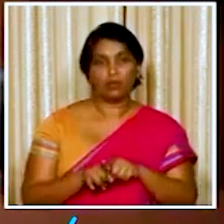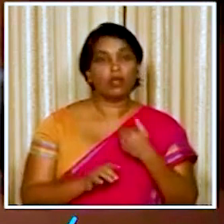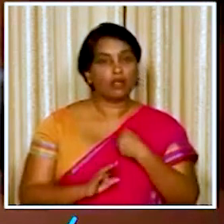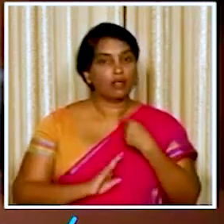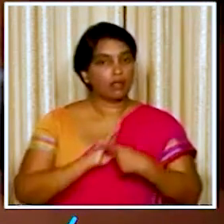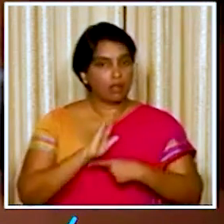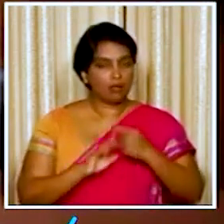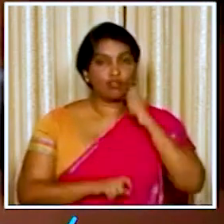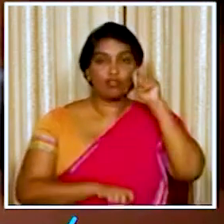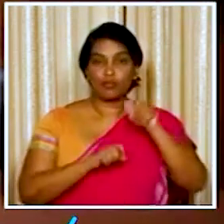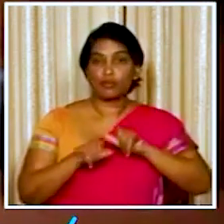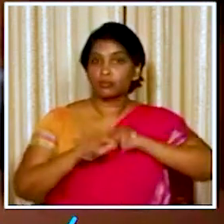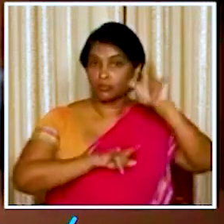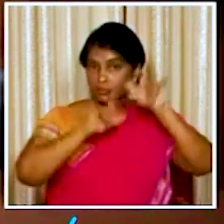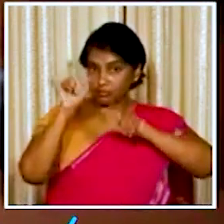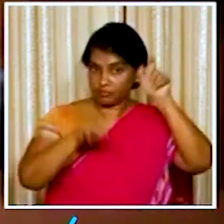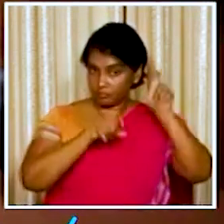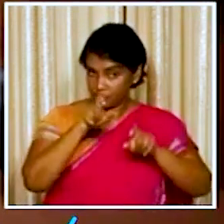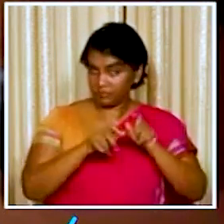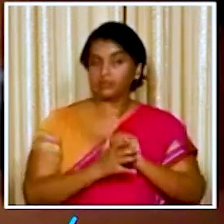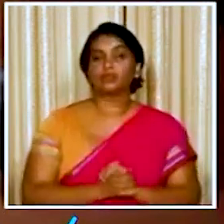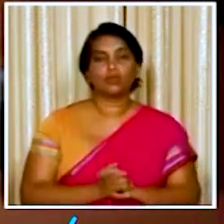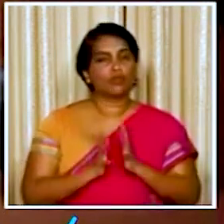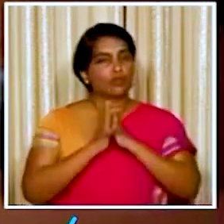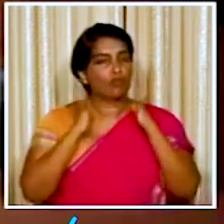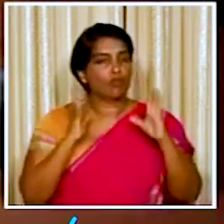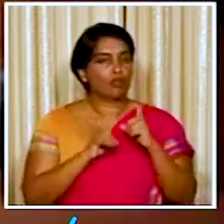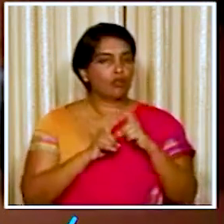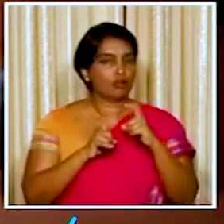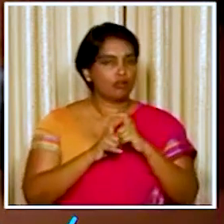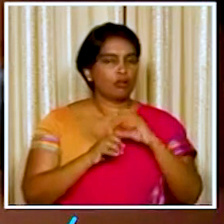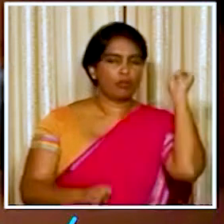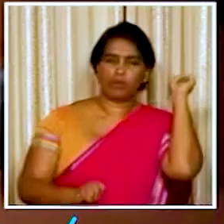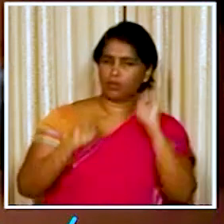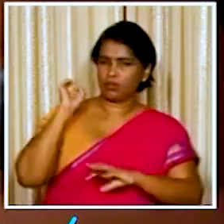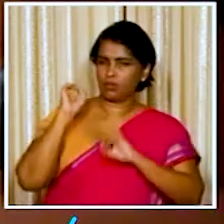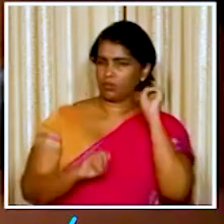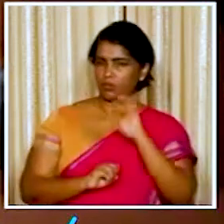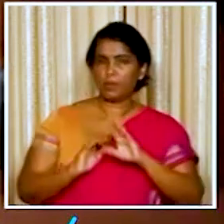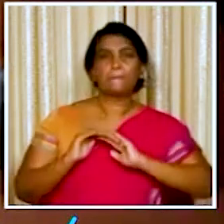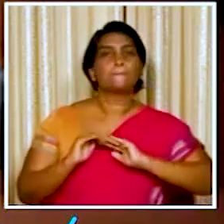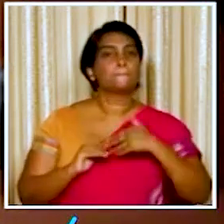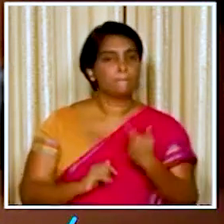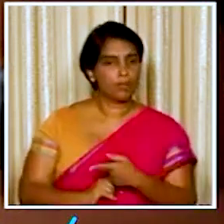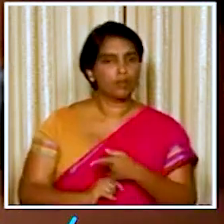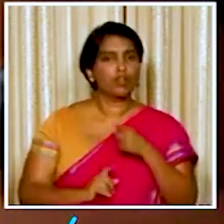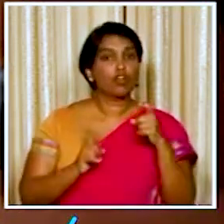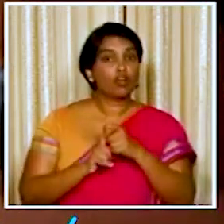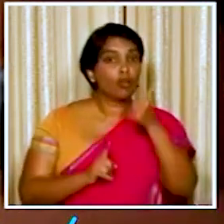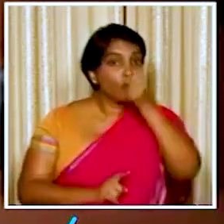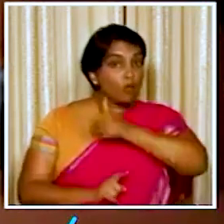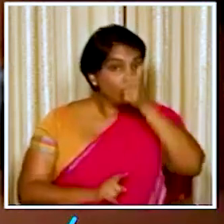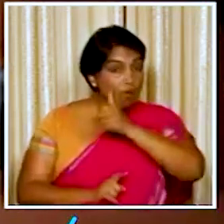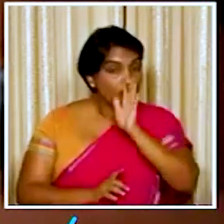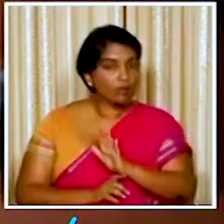රටේ මහජනයා විදේශගත ශ්‍රී ලාංකිකයන් විශාල ඩොලර් ප්‍රමාණයක් උපයලා ලංකාවට ආවට පස්සේ ඒ ඩොලර් හොරකම් කර බව